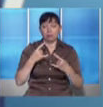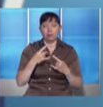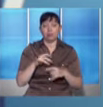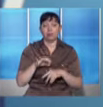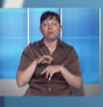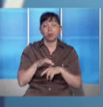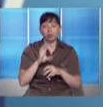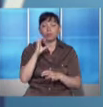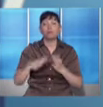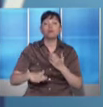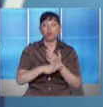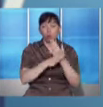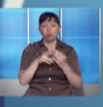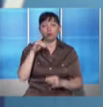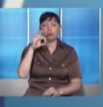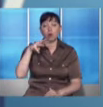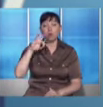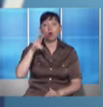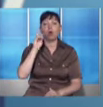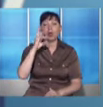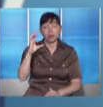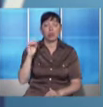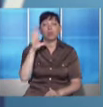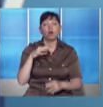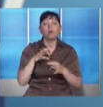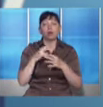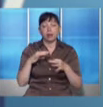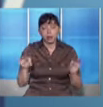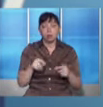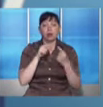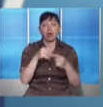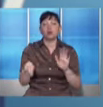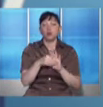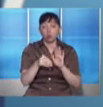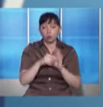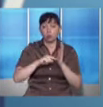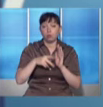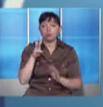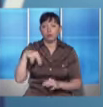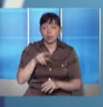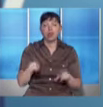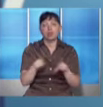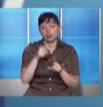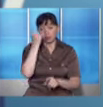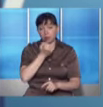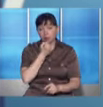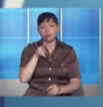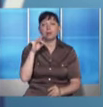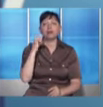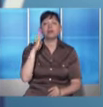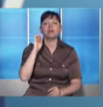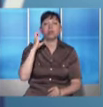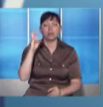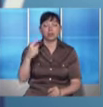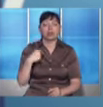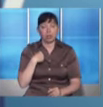colegii de la Promolex, Europa Liberă, Newsmaker și Anticorupție. De asemenea, mulțumim colegilor de la Privesc Eu și agenția de